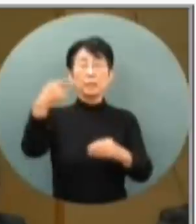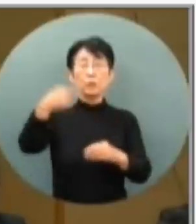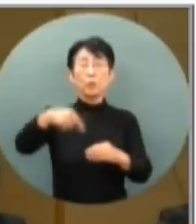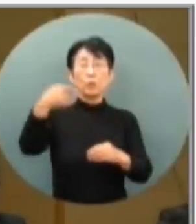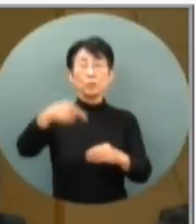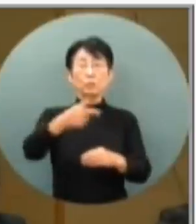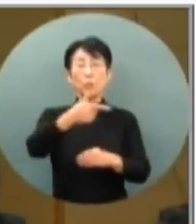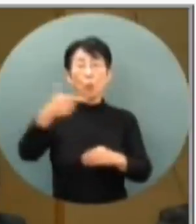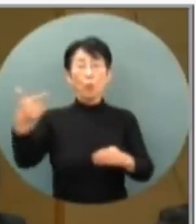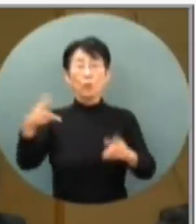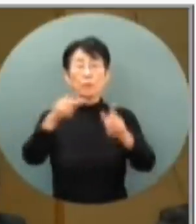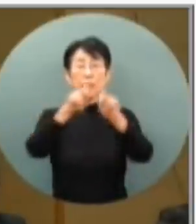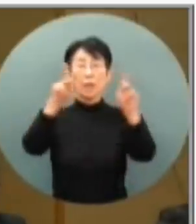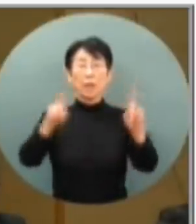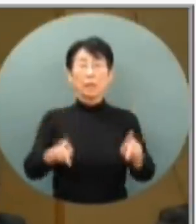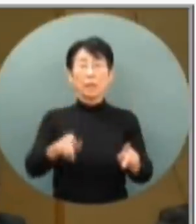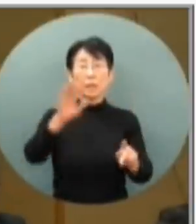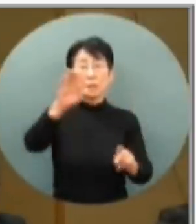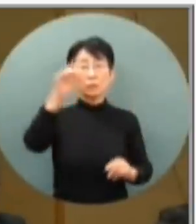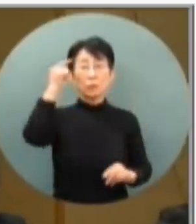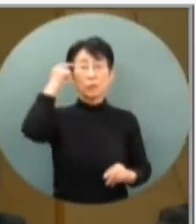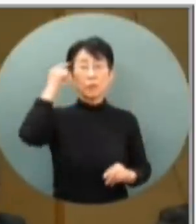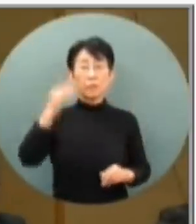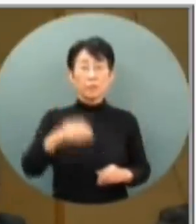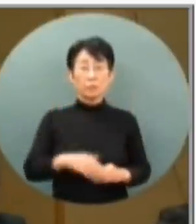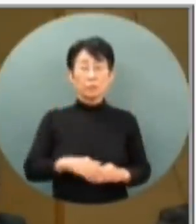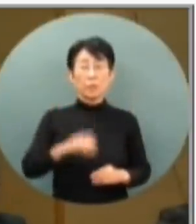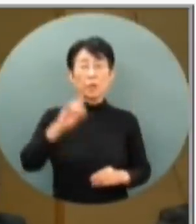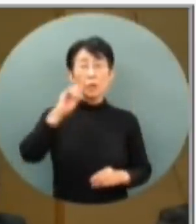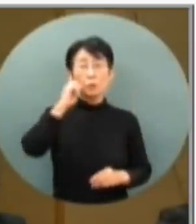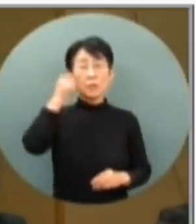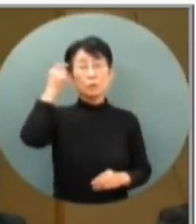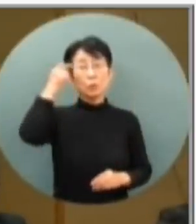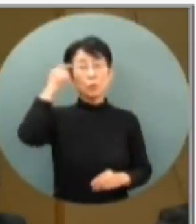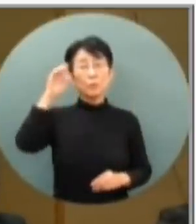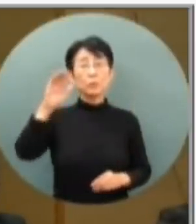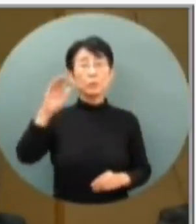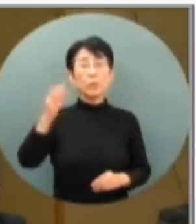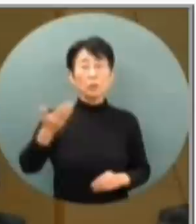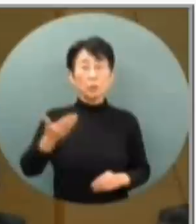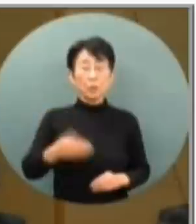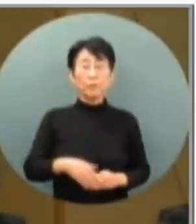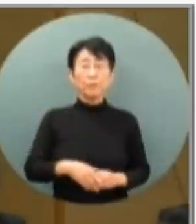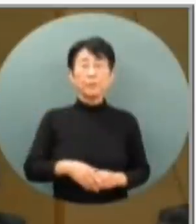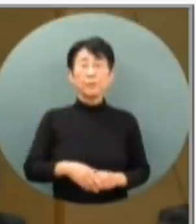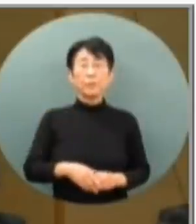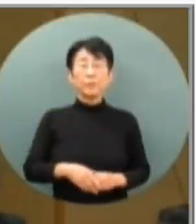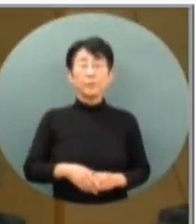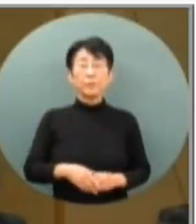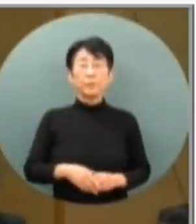に思います。難しいことかも分かりませんが、この点について例えば、